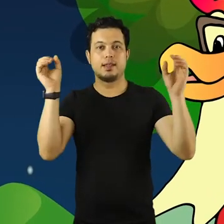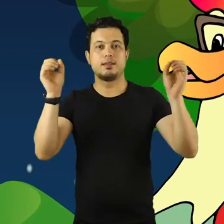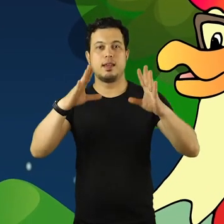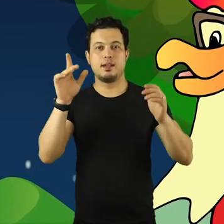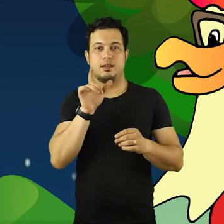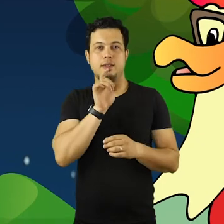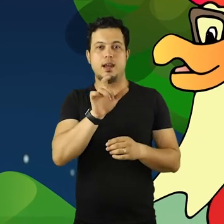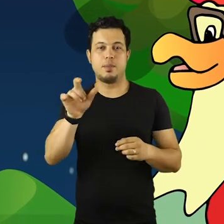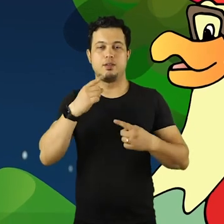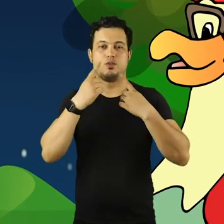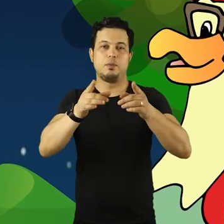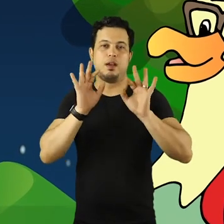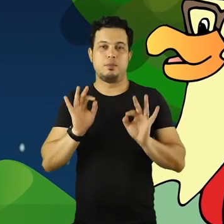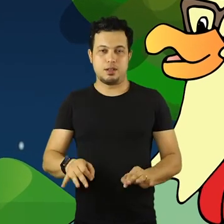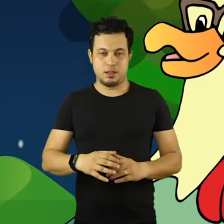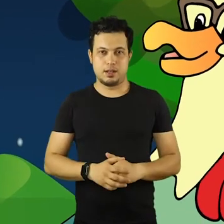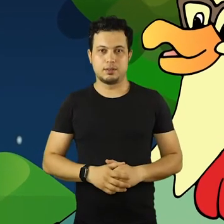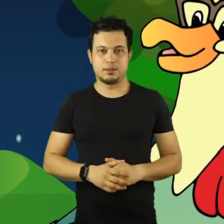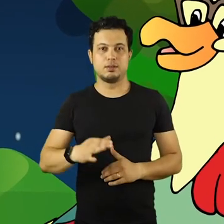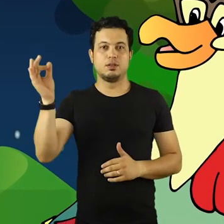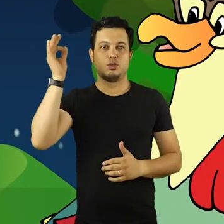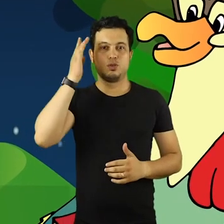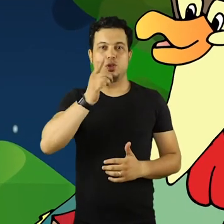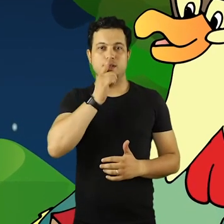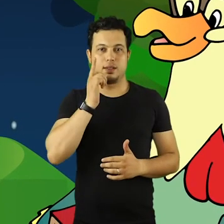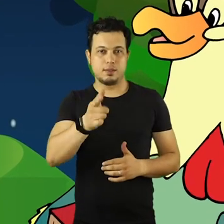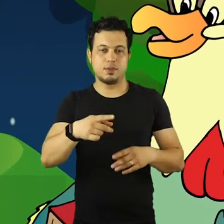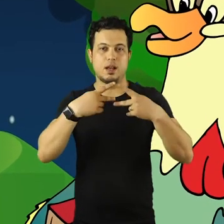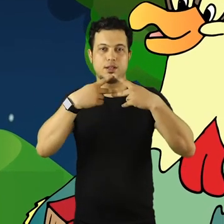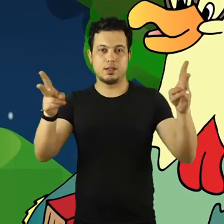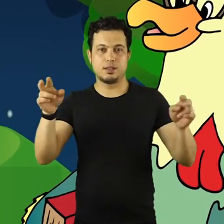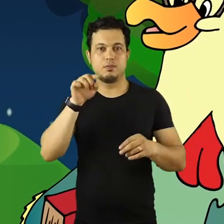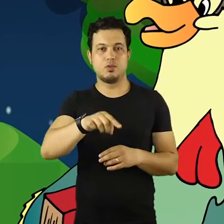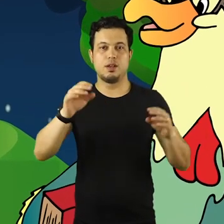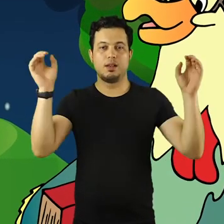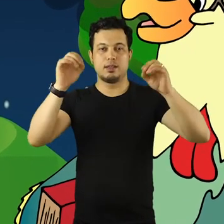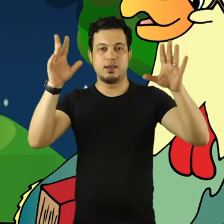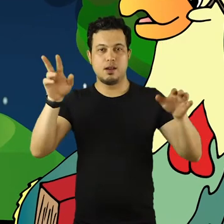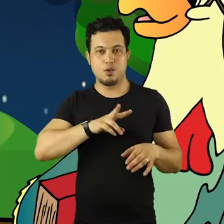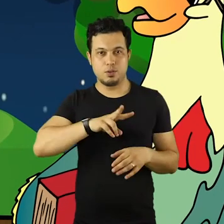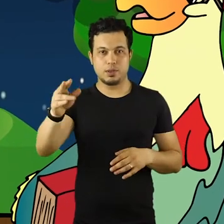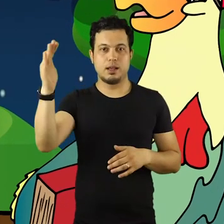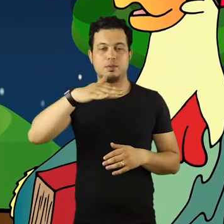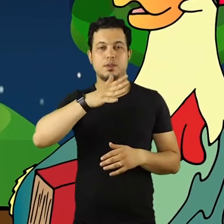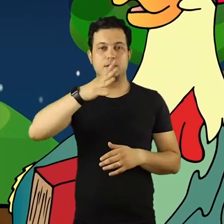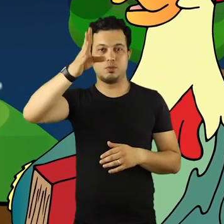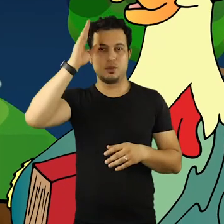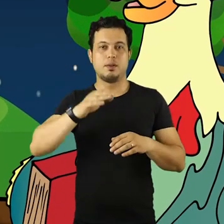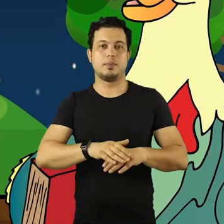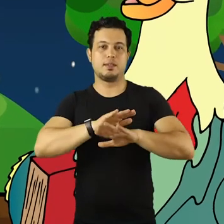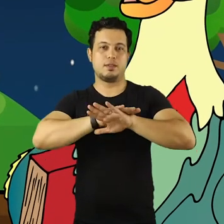sihirli sözleri söylemeye başladılar. Duyulsun sesimiz, açılsın sihirli geçidimiz, gelsin